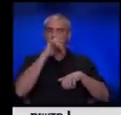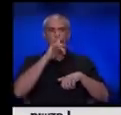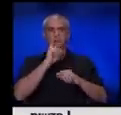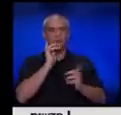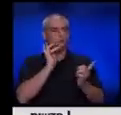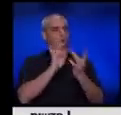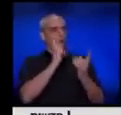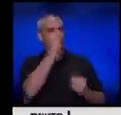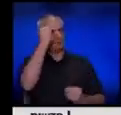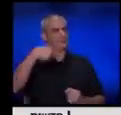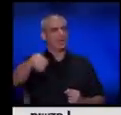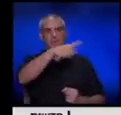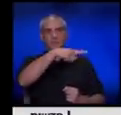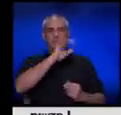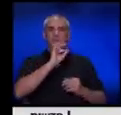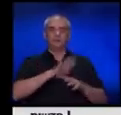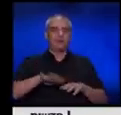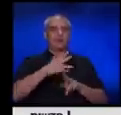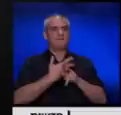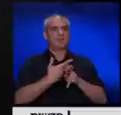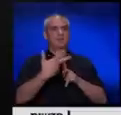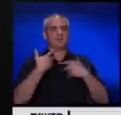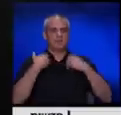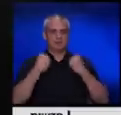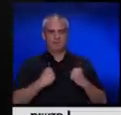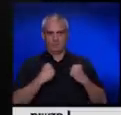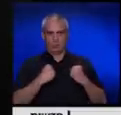העומדים לפניהם למען מרחב נקי ובטוח.